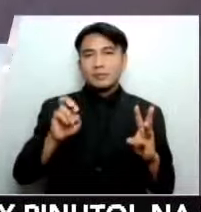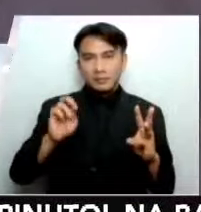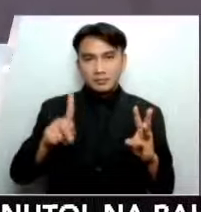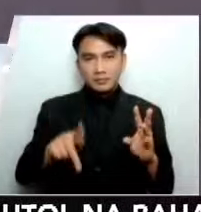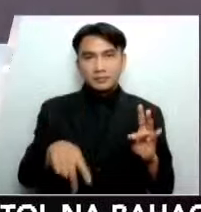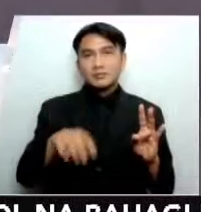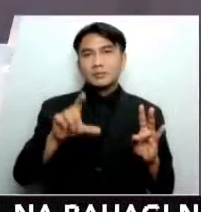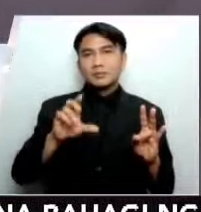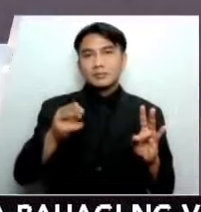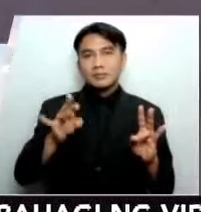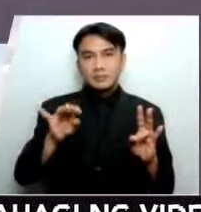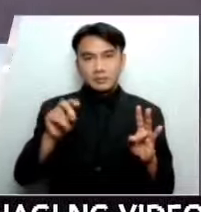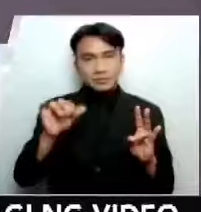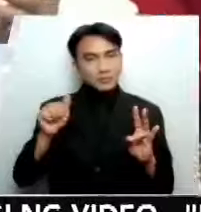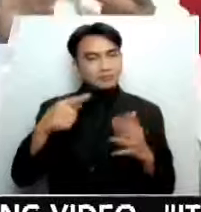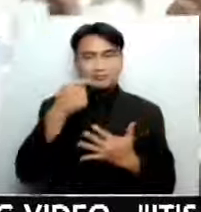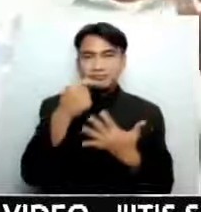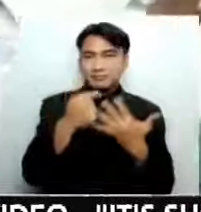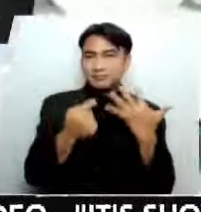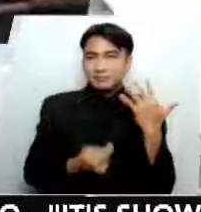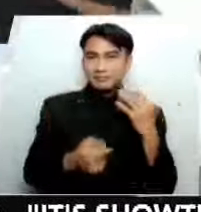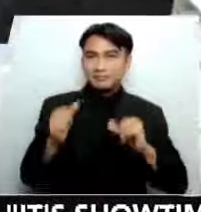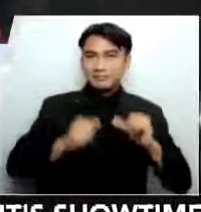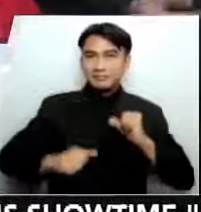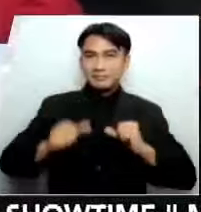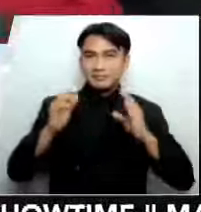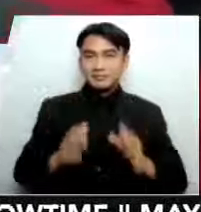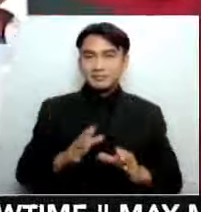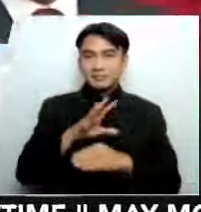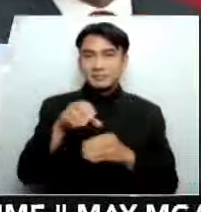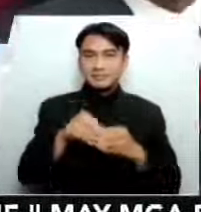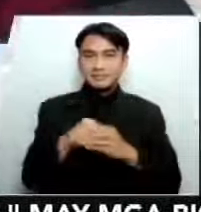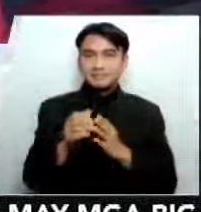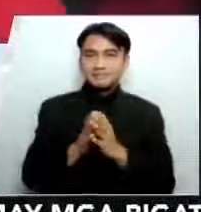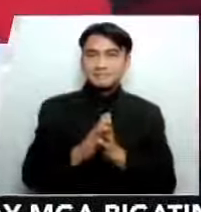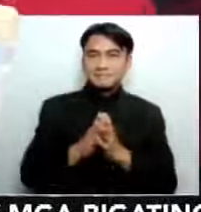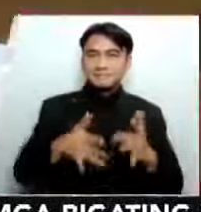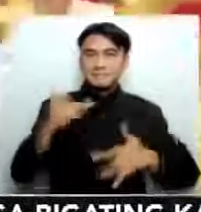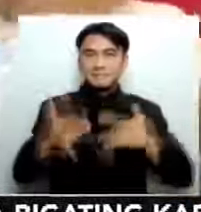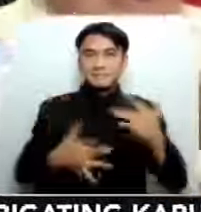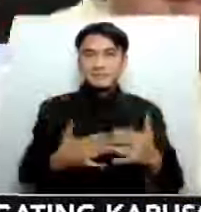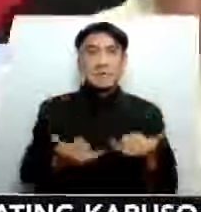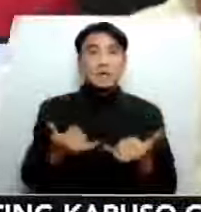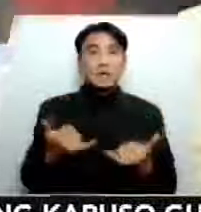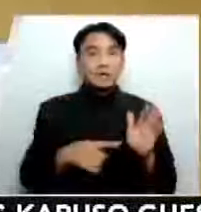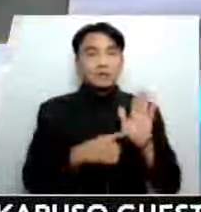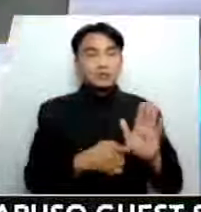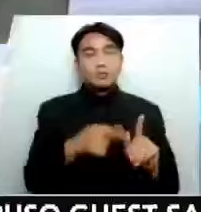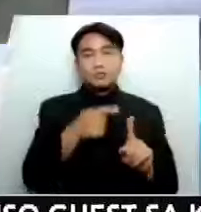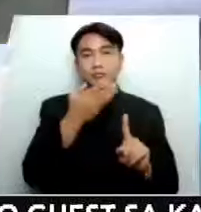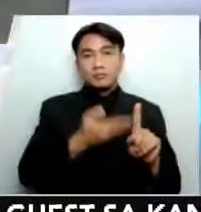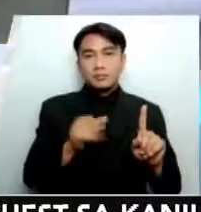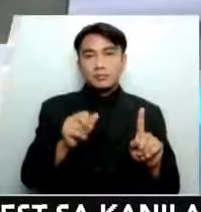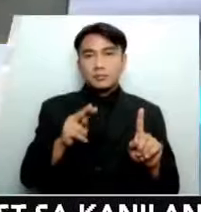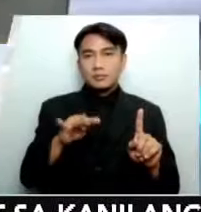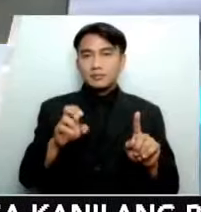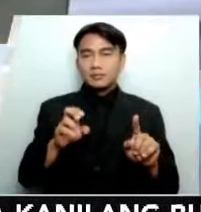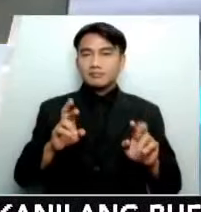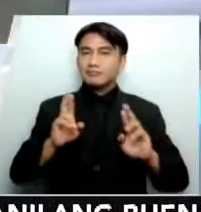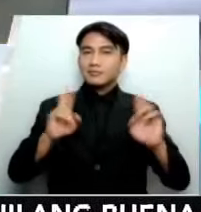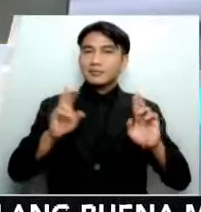Bautista at marami pang iba. Ang It's Showtime host na si Ann Curtis, super excited na. Never in